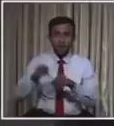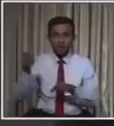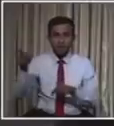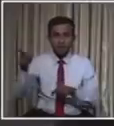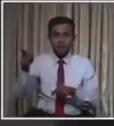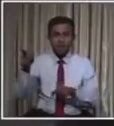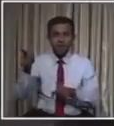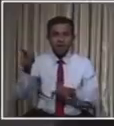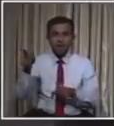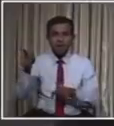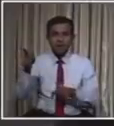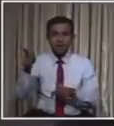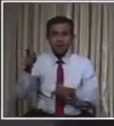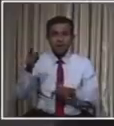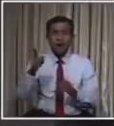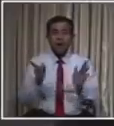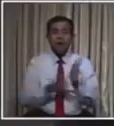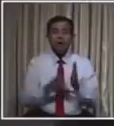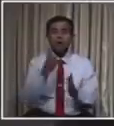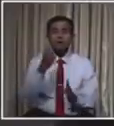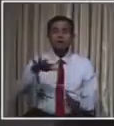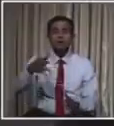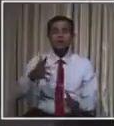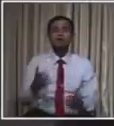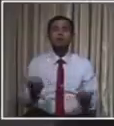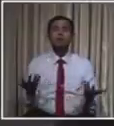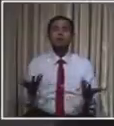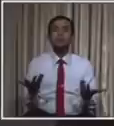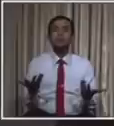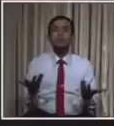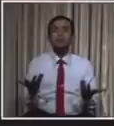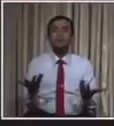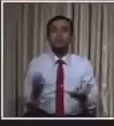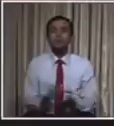අර විකර්ම සමයේගේ ලක්ෂ 1500 මොකද උනේ කියලා ඉන්ෂරේ